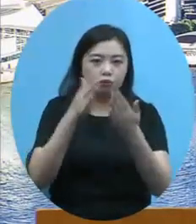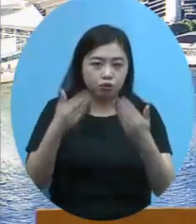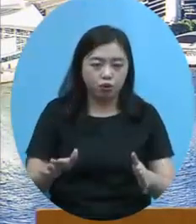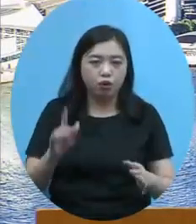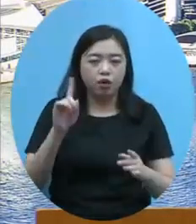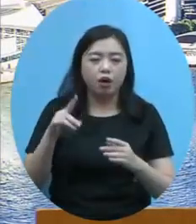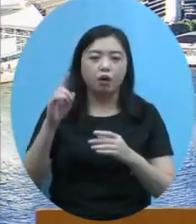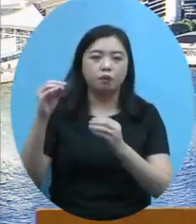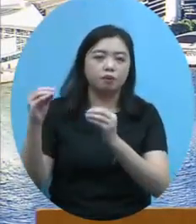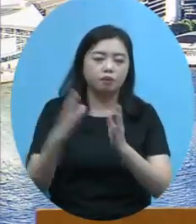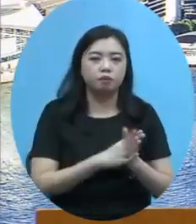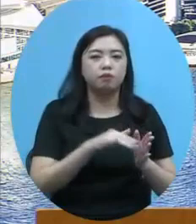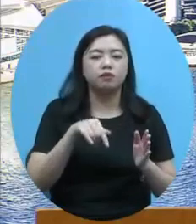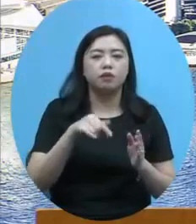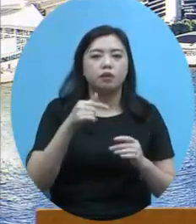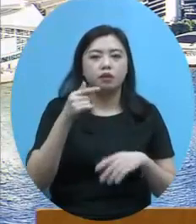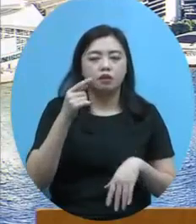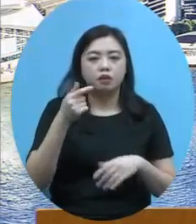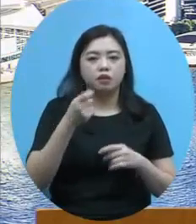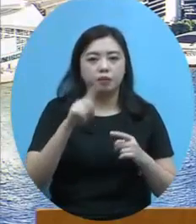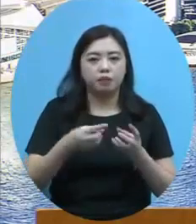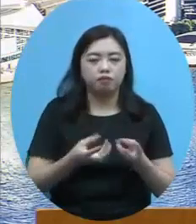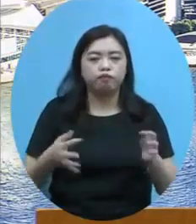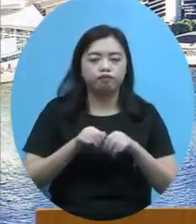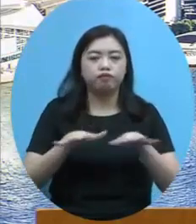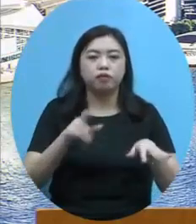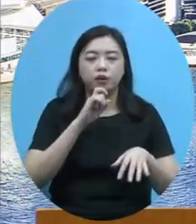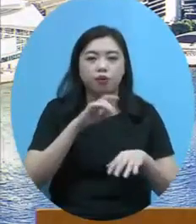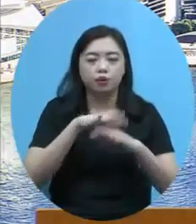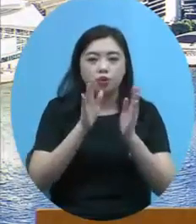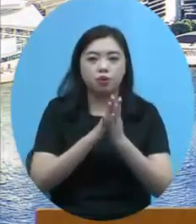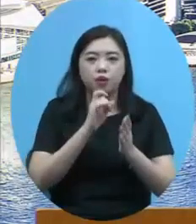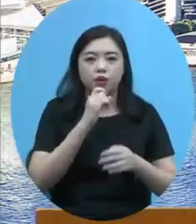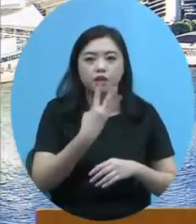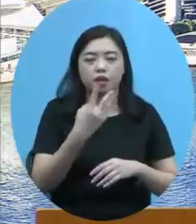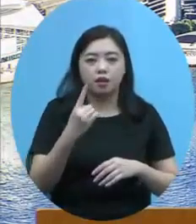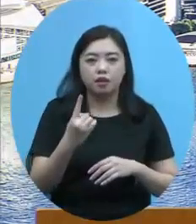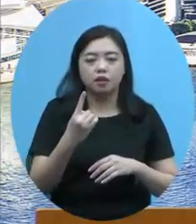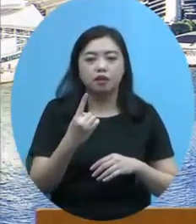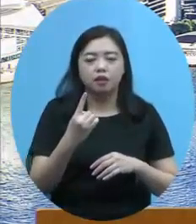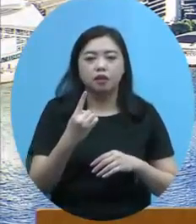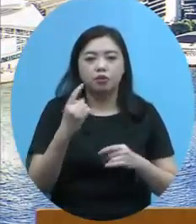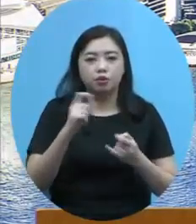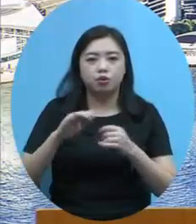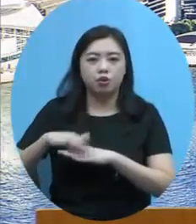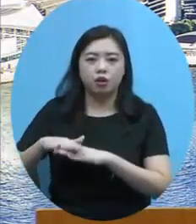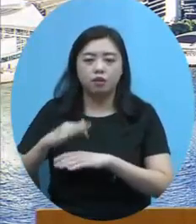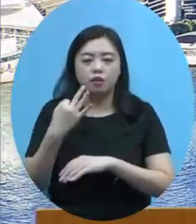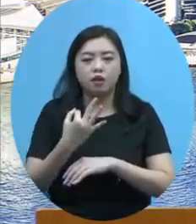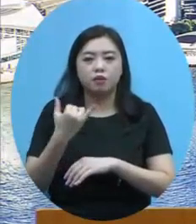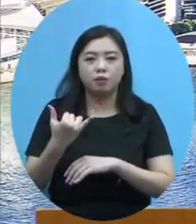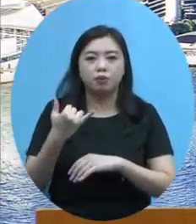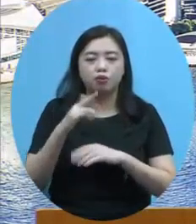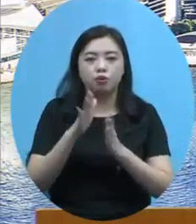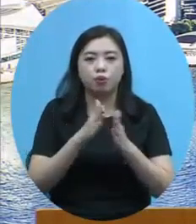帶翻個院舍嗰度咧，即係引致一個小規模嘅爆發。咁全院共有41名院友啦，咁餘下嘅36名咧，我哋都安